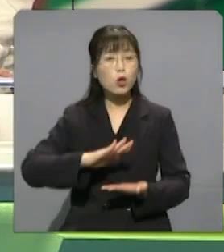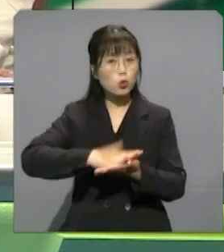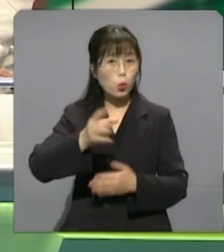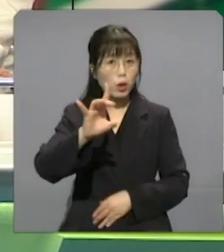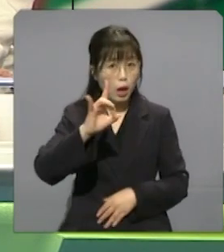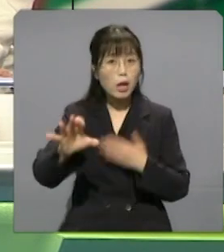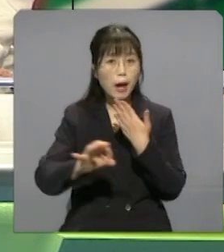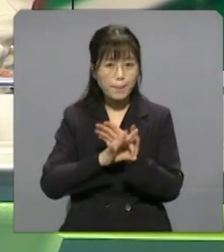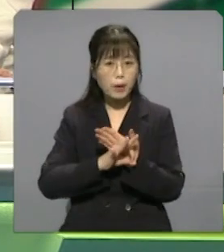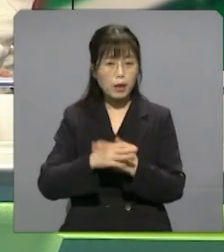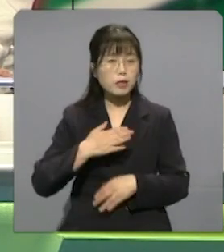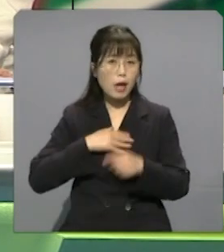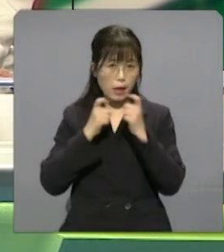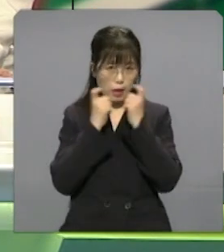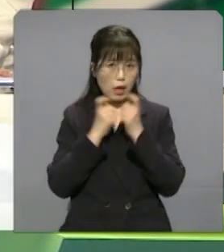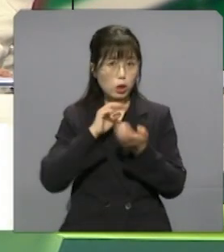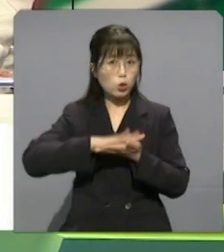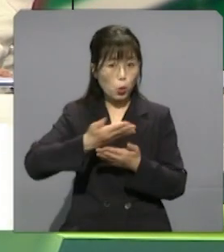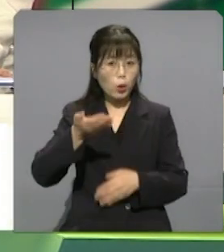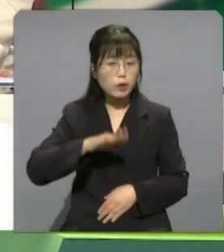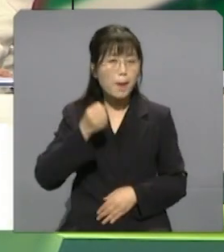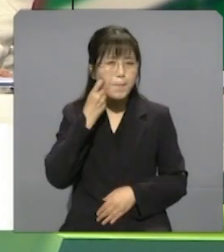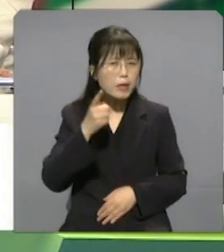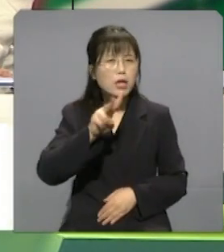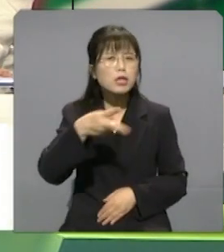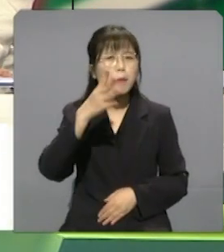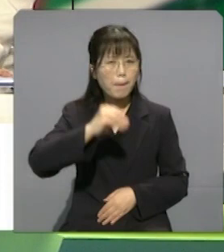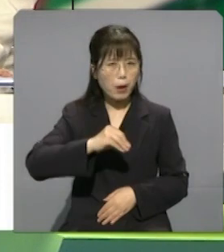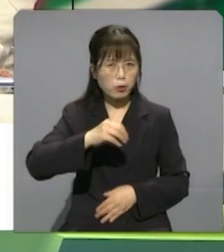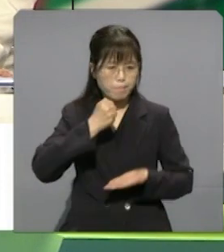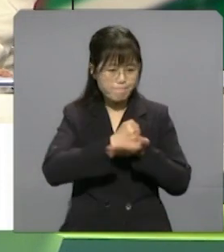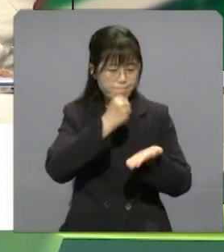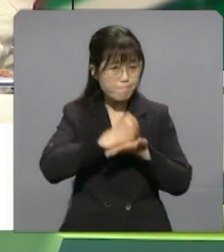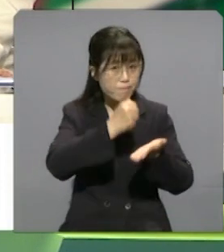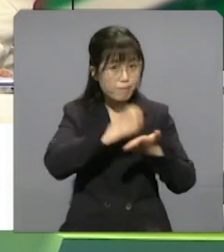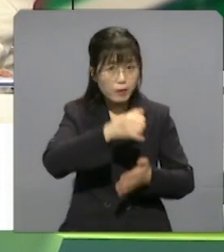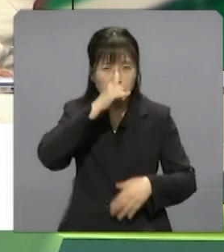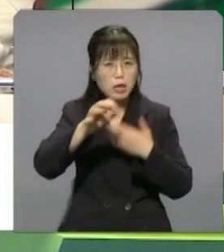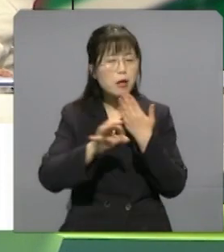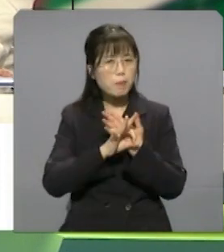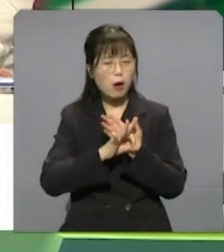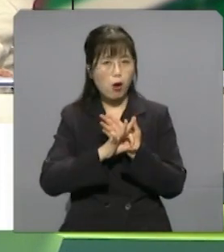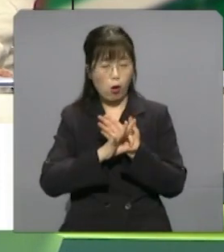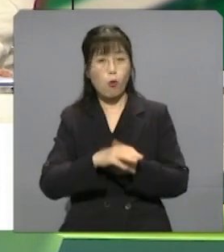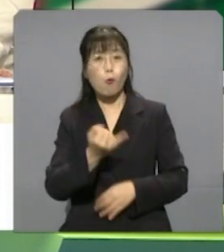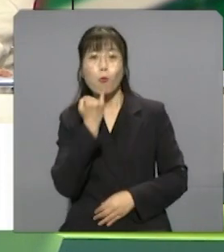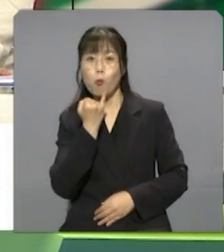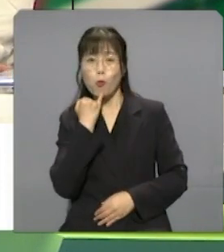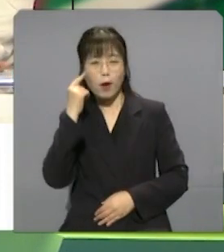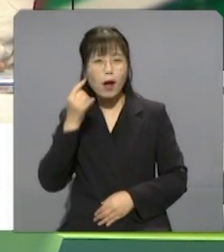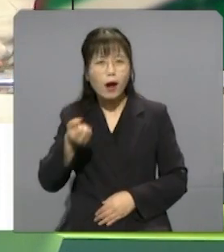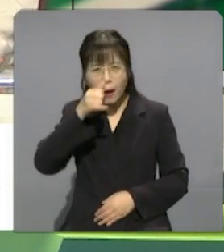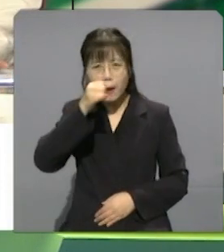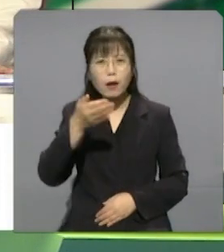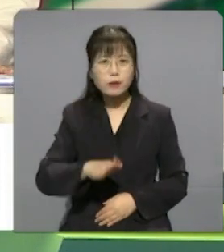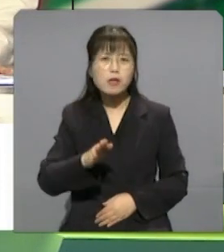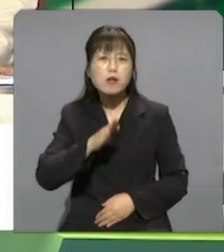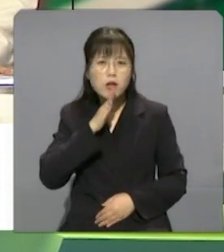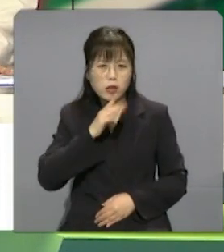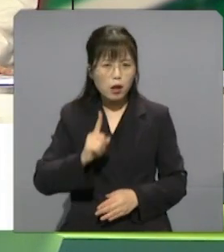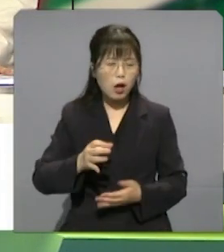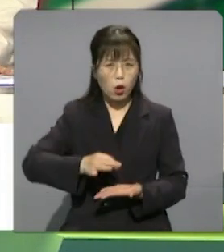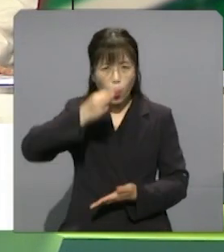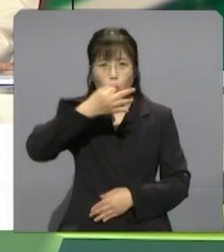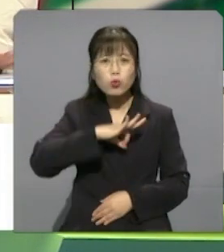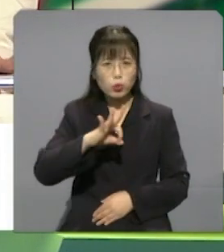하나면 여기 이제 제 개인 통장인데 매달 200만원씩 따박따박 들어온다고 생각하면 상당히 꿀잡이라고 볼 수가 있는 건데요 실제